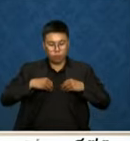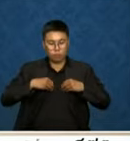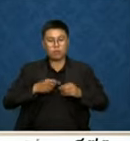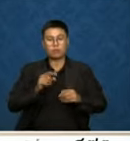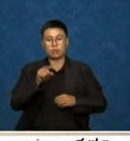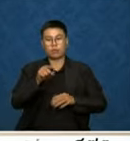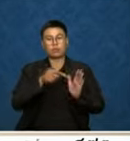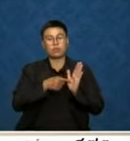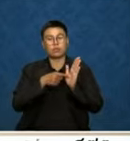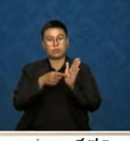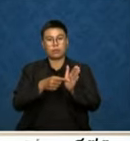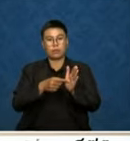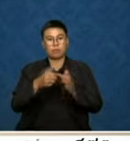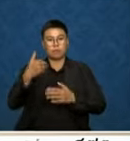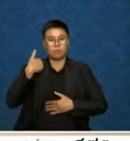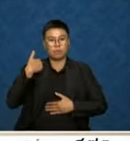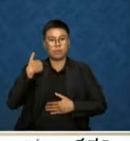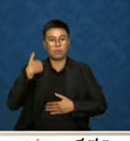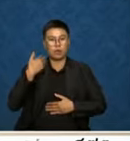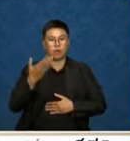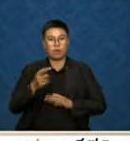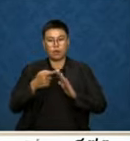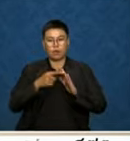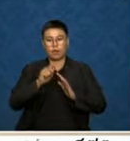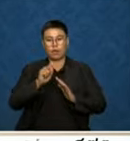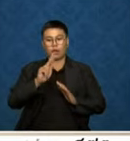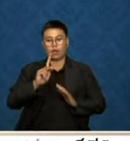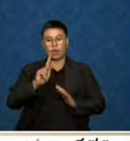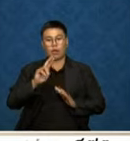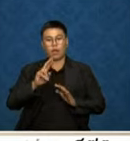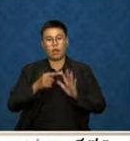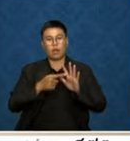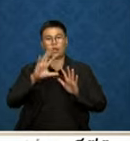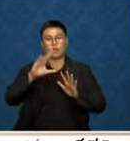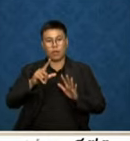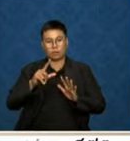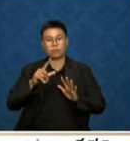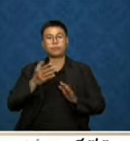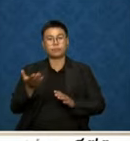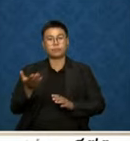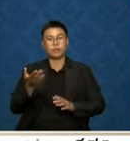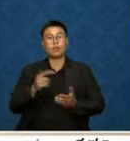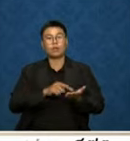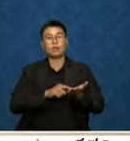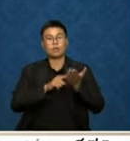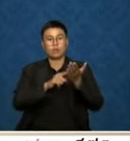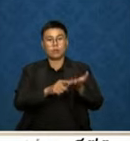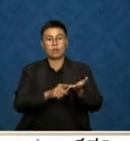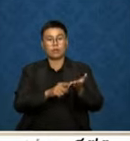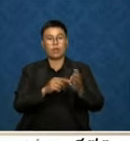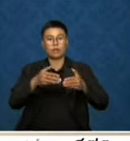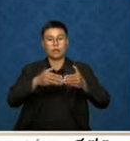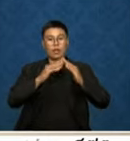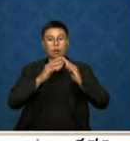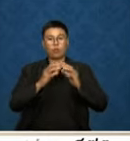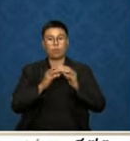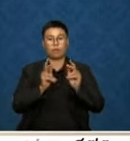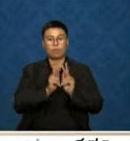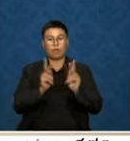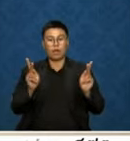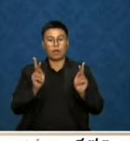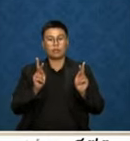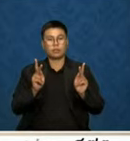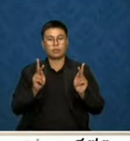ตินะครับมีทางท่านเอกราชอุดมอำนวยเนี่ยท่านเสนอให้มีการตั้งคณะกรรมการวิส